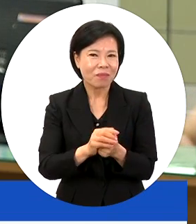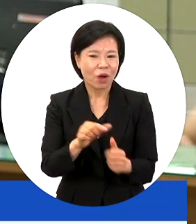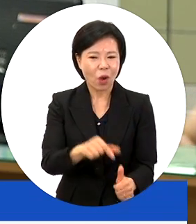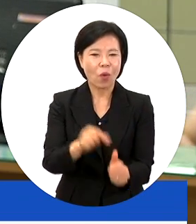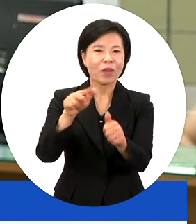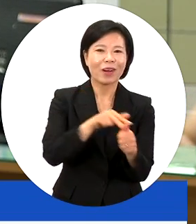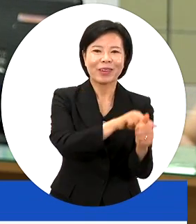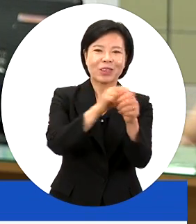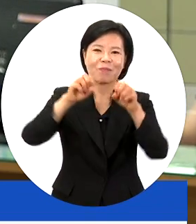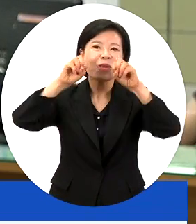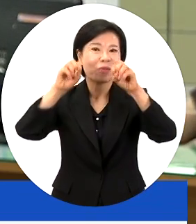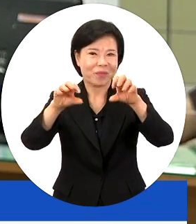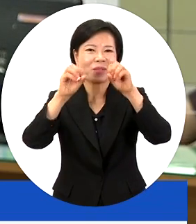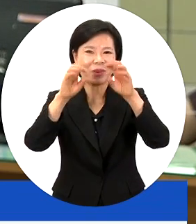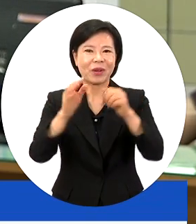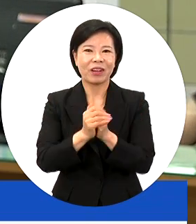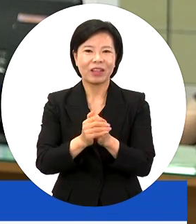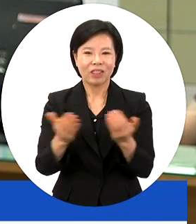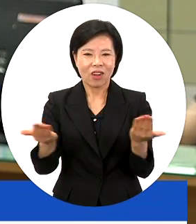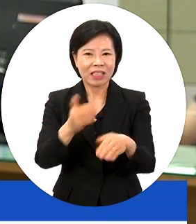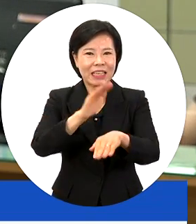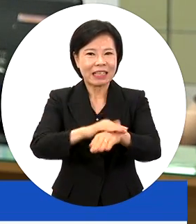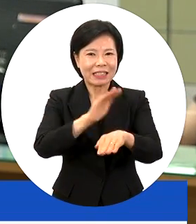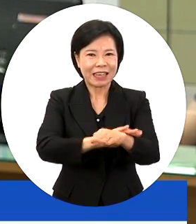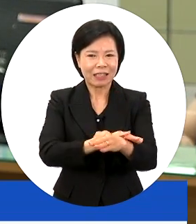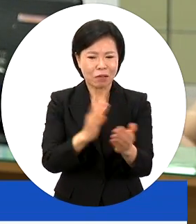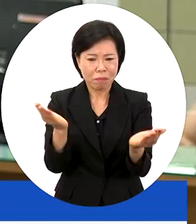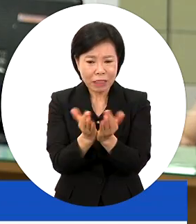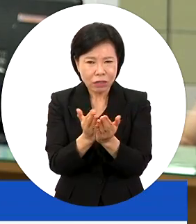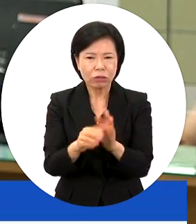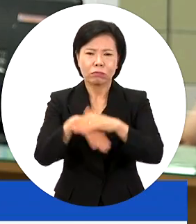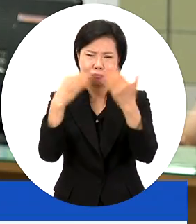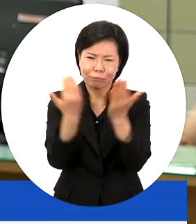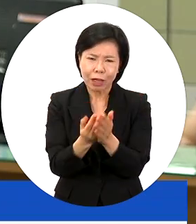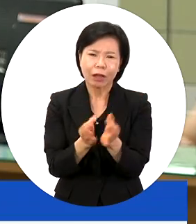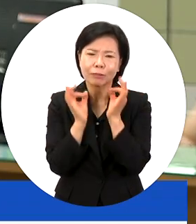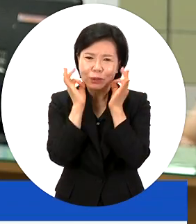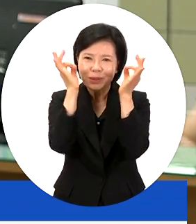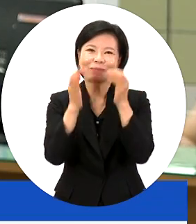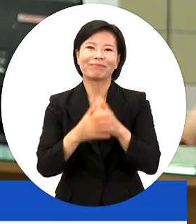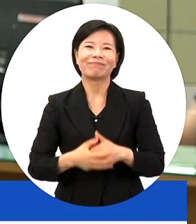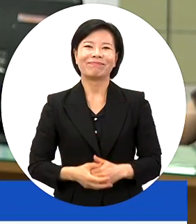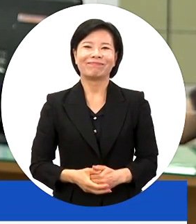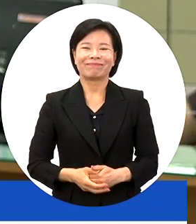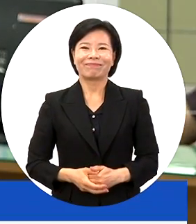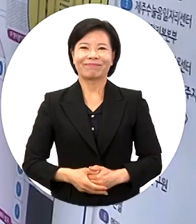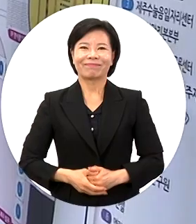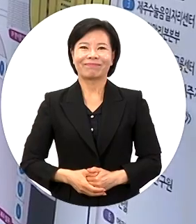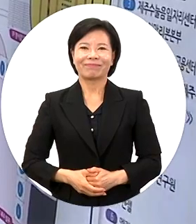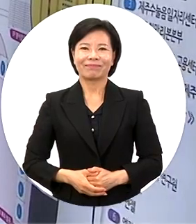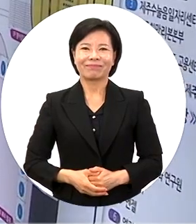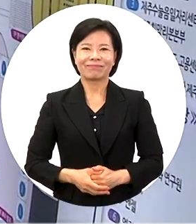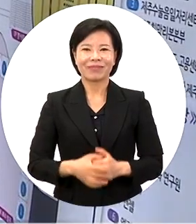도에서는 고용 정보를 널리 알리고 일자리 미스매치 해소에도 더욱 노력하겠습니다.